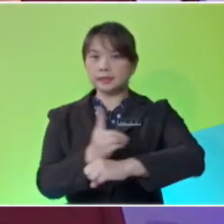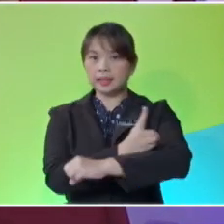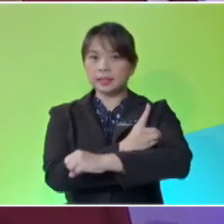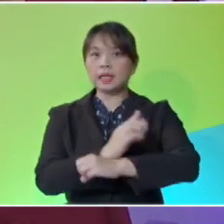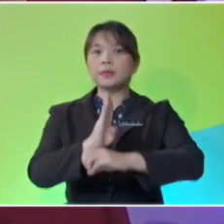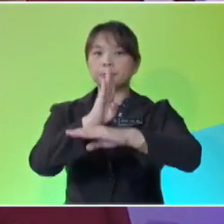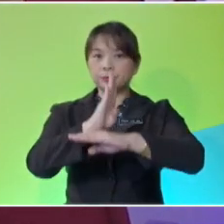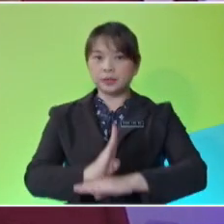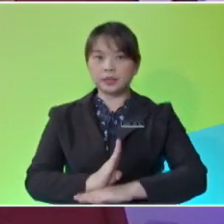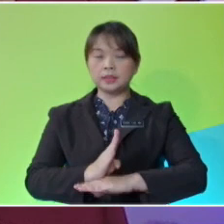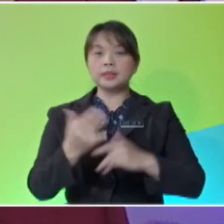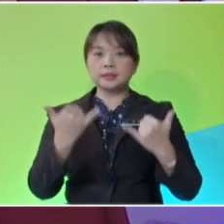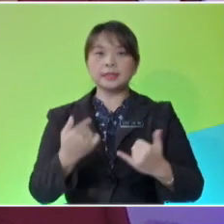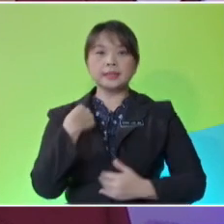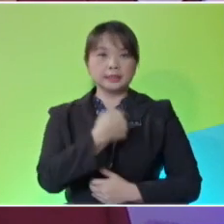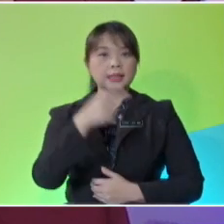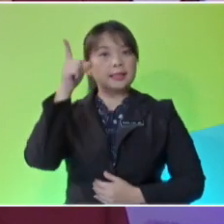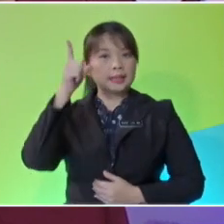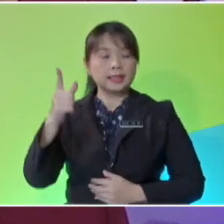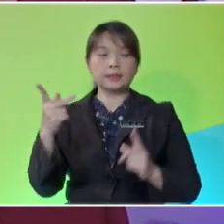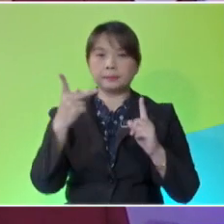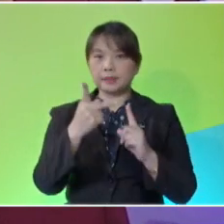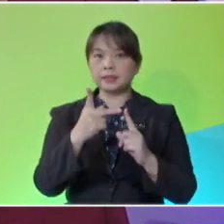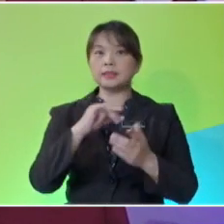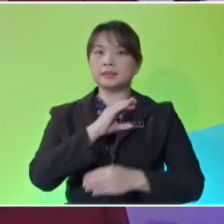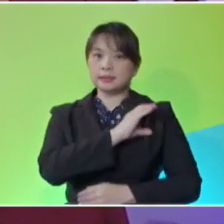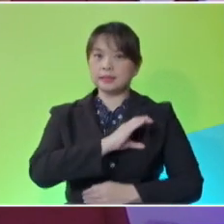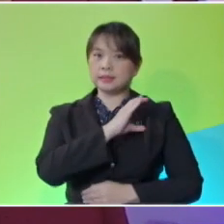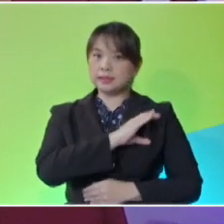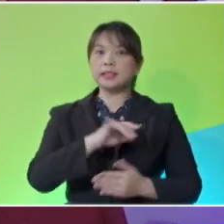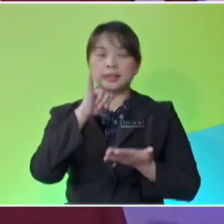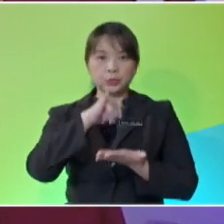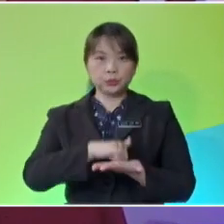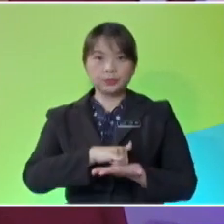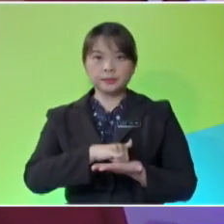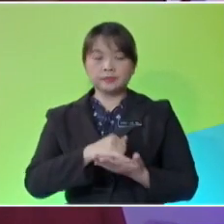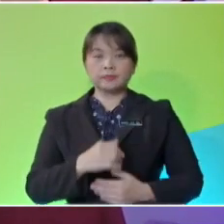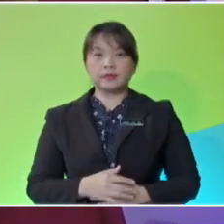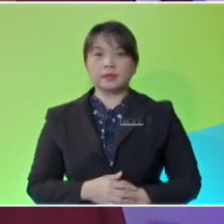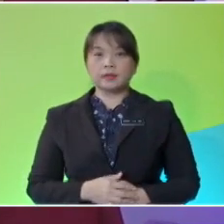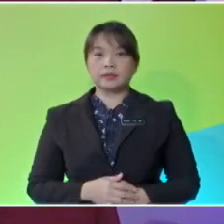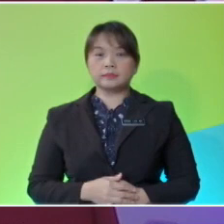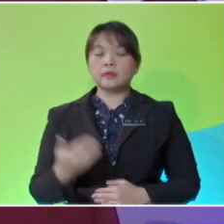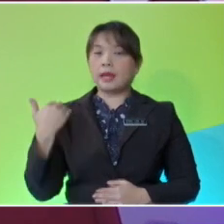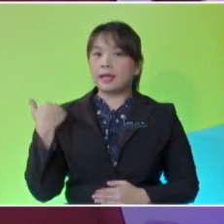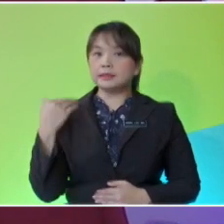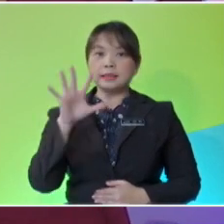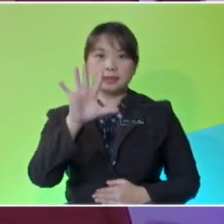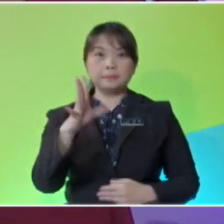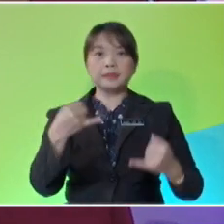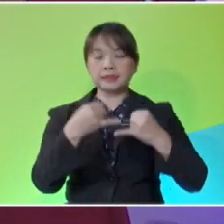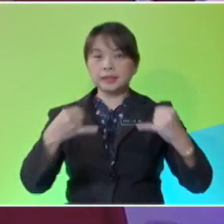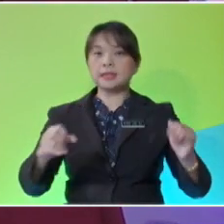Jadi sekarang kita akan melihat kepada ciri-ciri tersebut Oke Baik terdapat 5 jenis simbol dalam